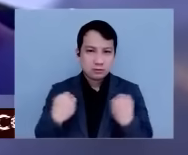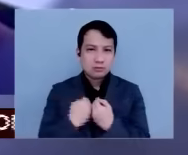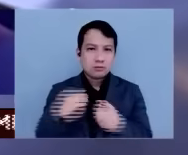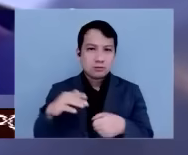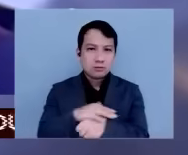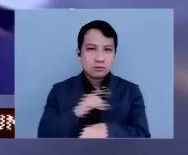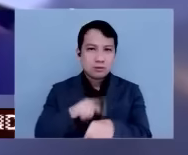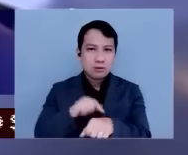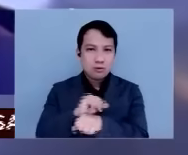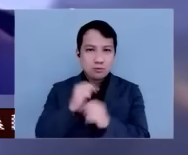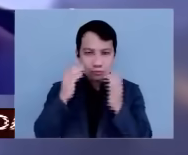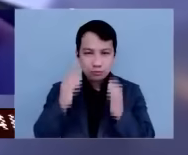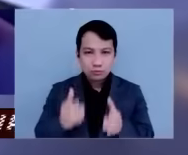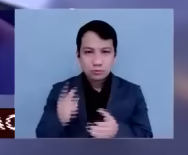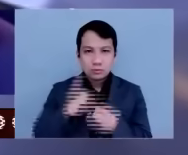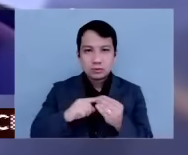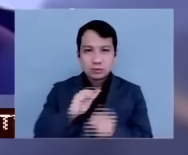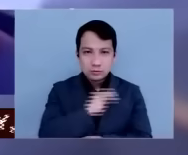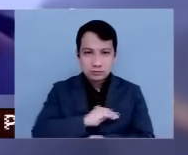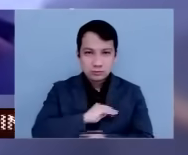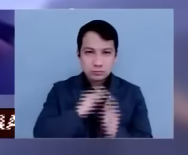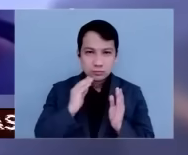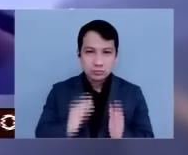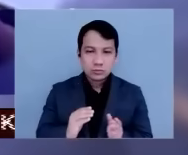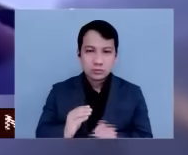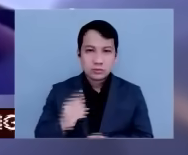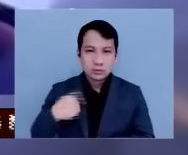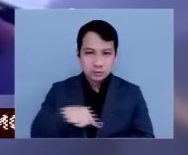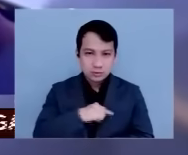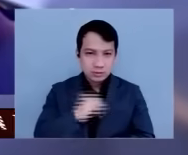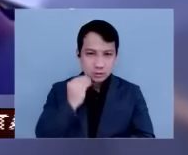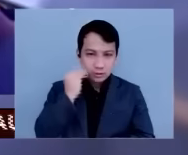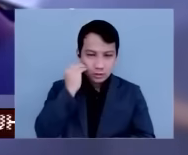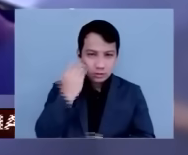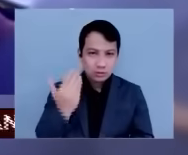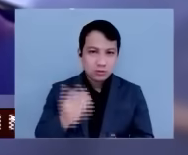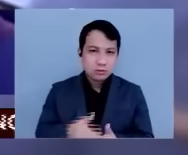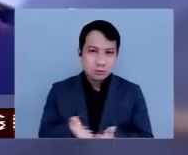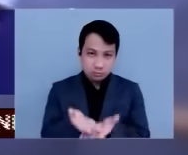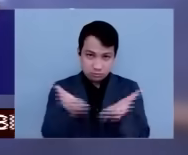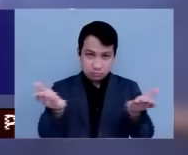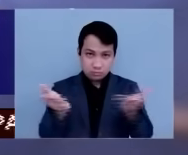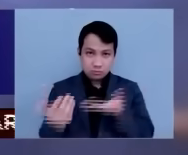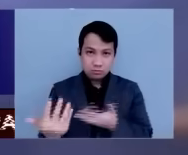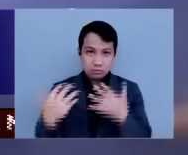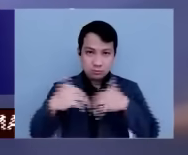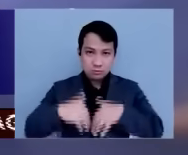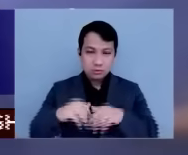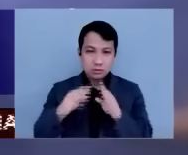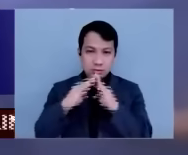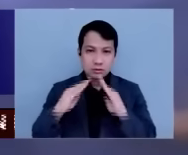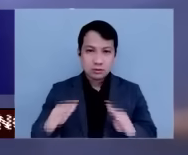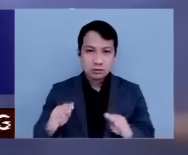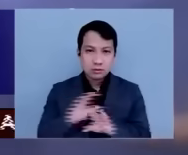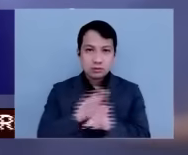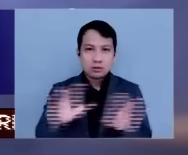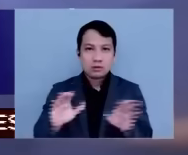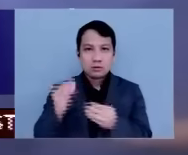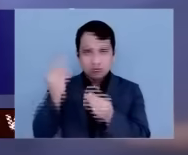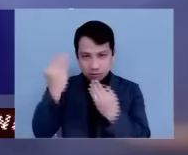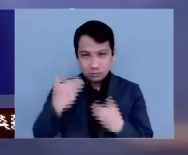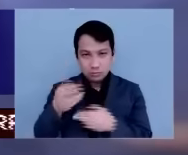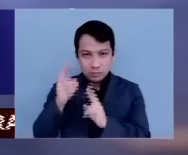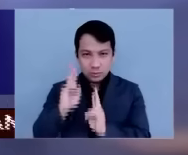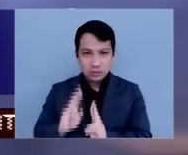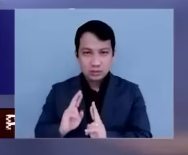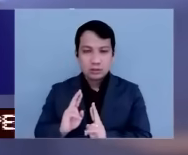mga missionary. So this is our home. At kung gusto nyo mang pumasok kahit kaninong bahay, magbigay po kayo naman kayo. Galangin